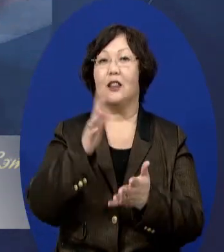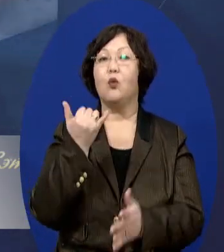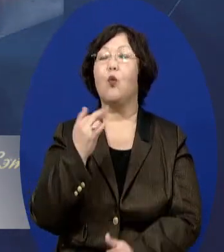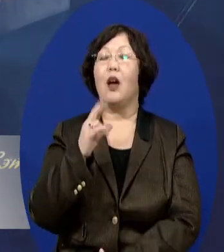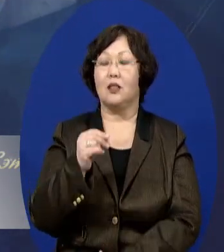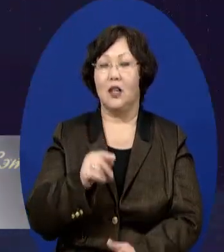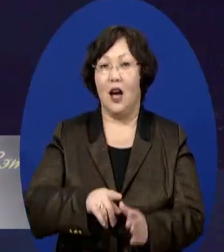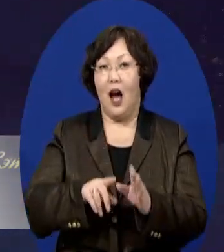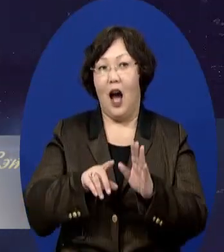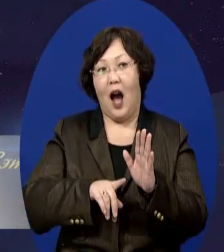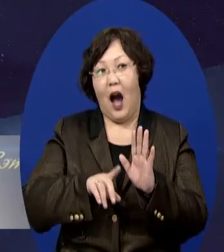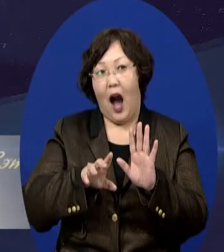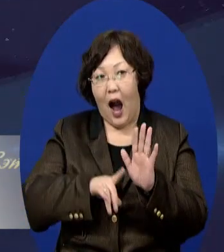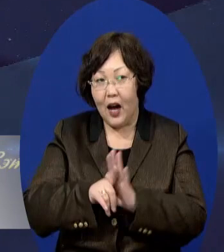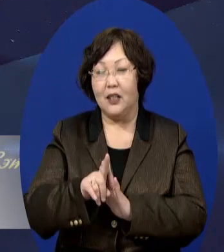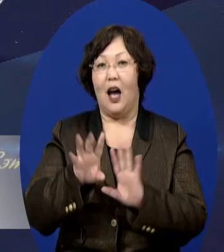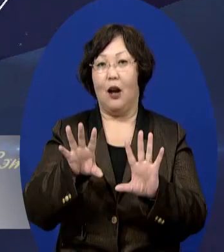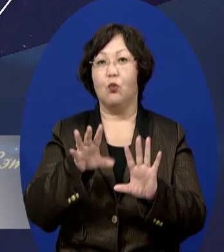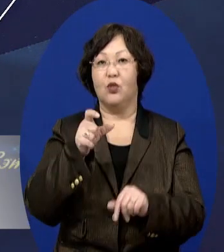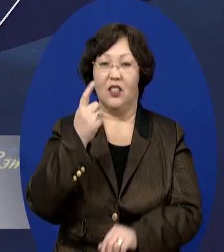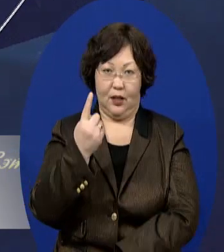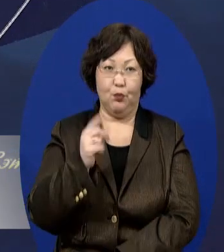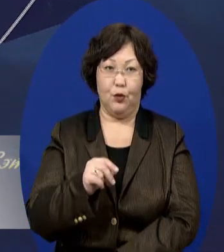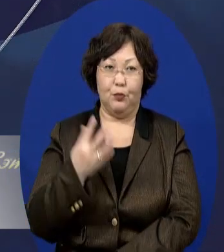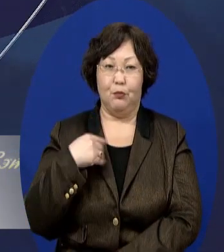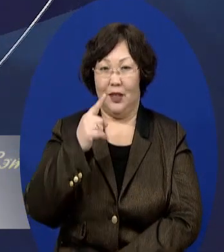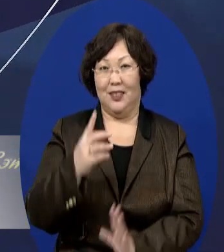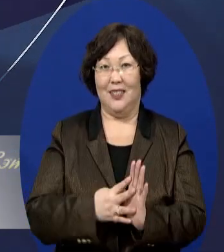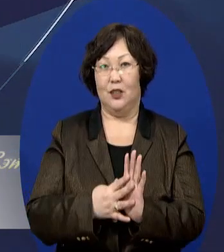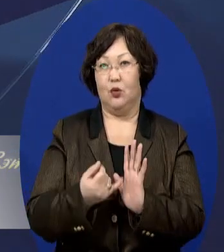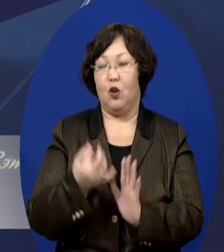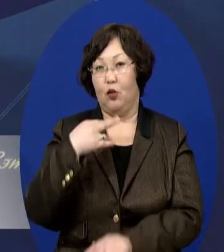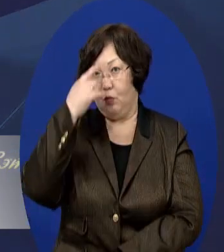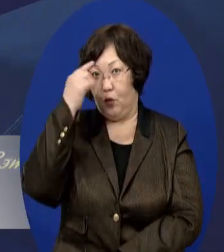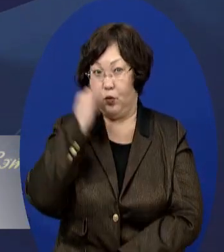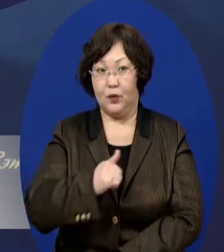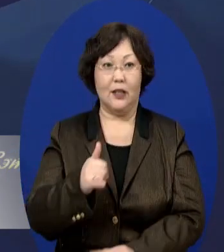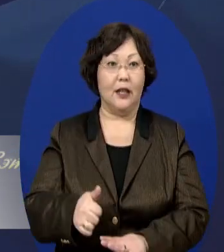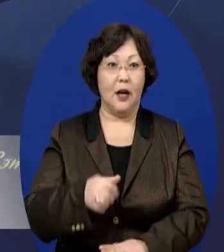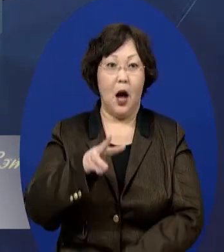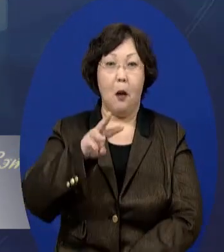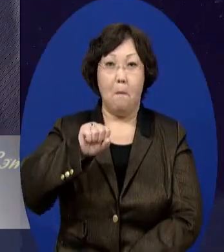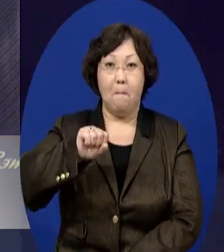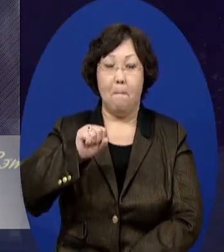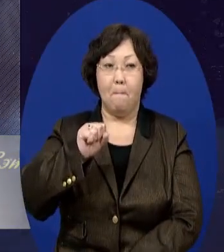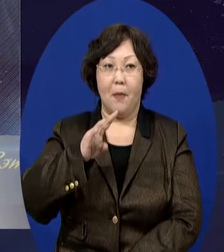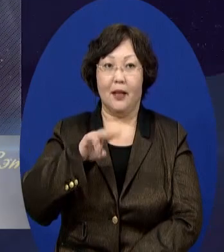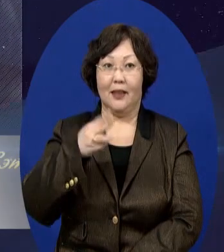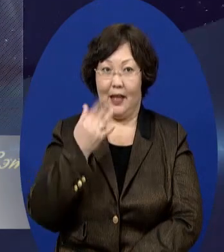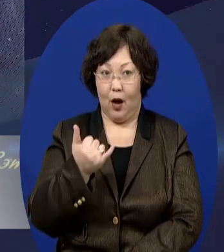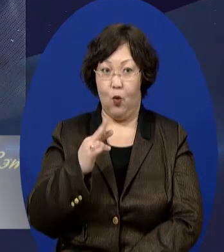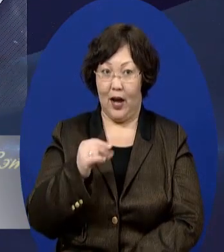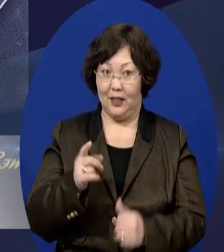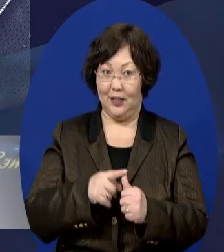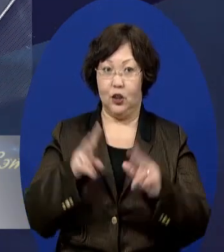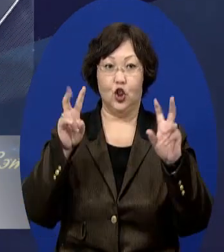өхөд анхны алдарт үеч болж байсан. 1996 онд Монгол улсын манлаа үеч гэж цол бий болгоод тэгээд